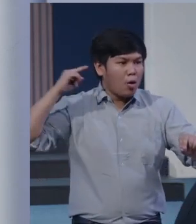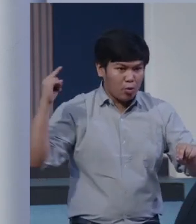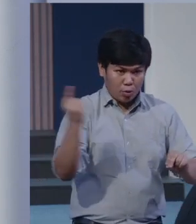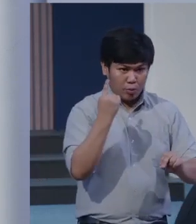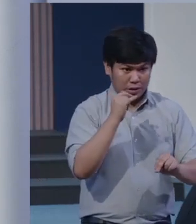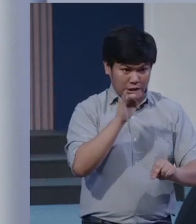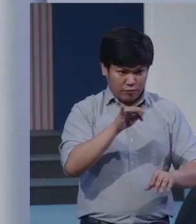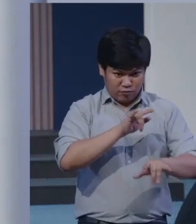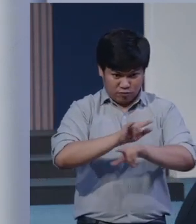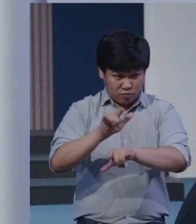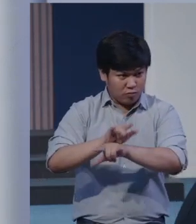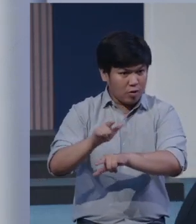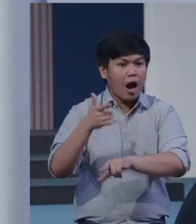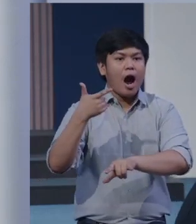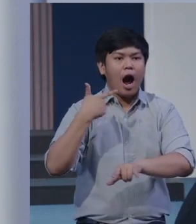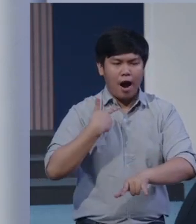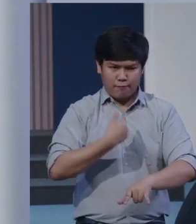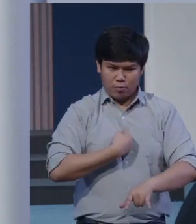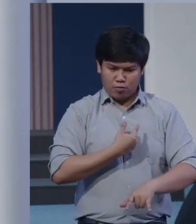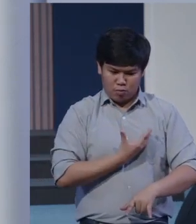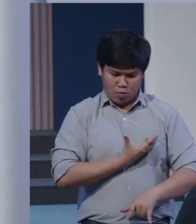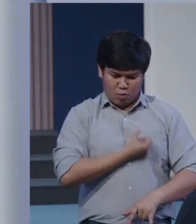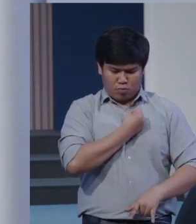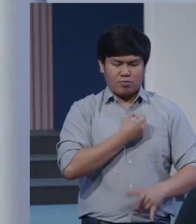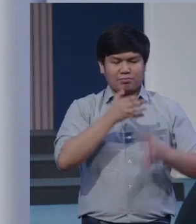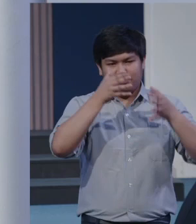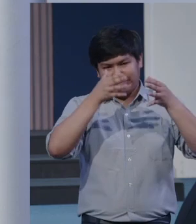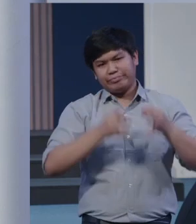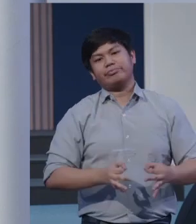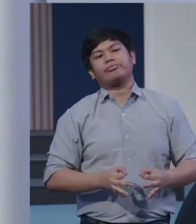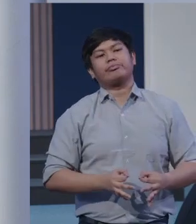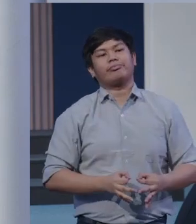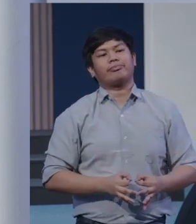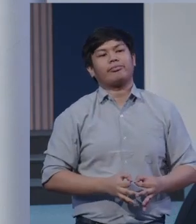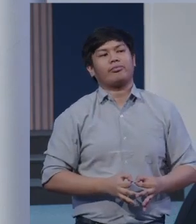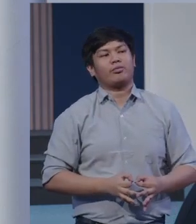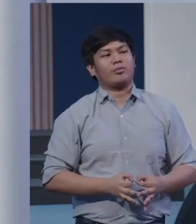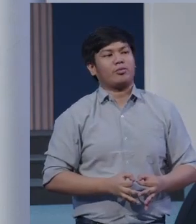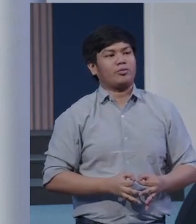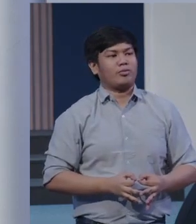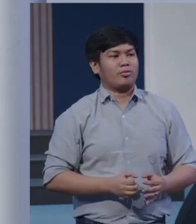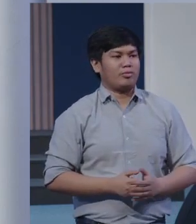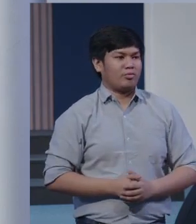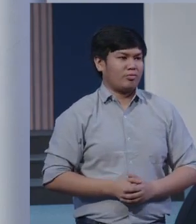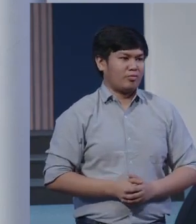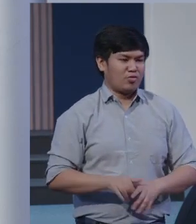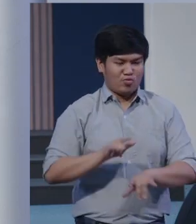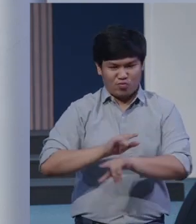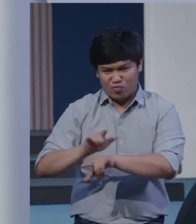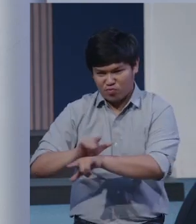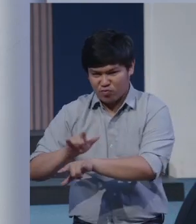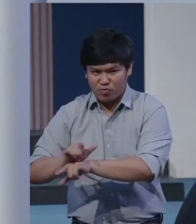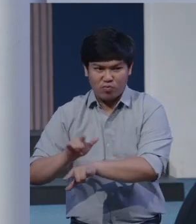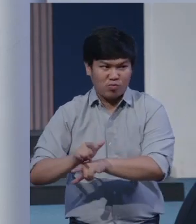hindi ka naman Sorry no so ang objective ay Malin lang ang kapwa